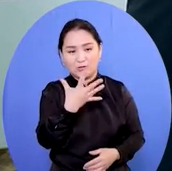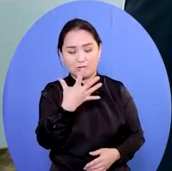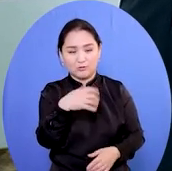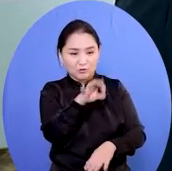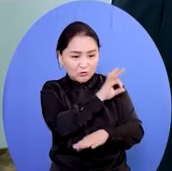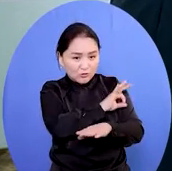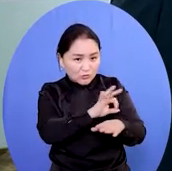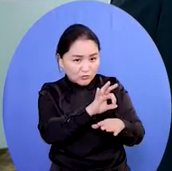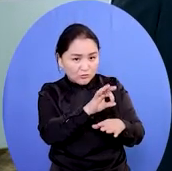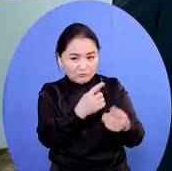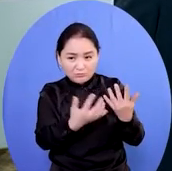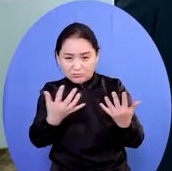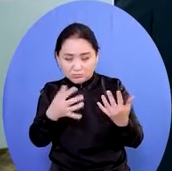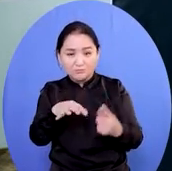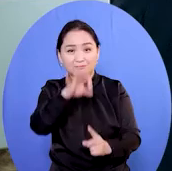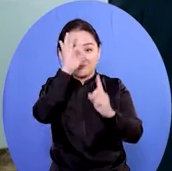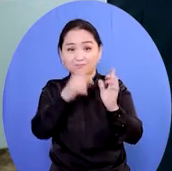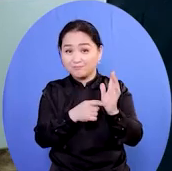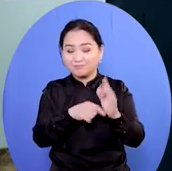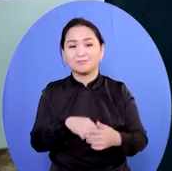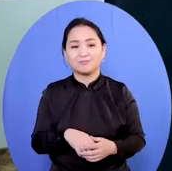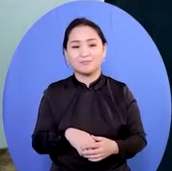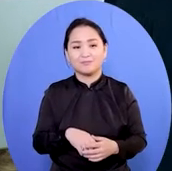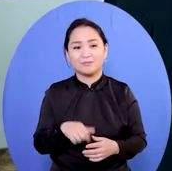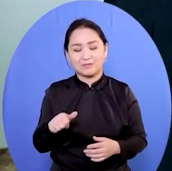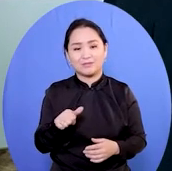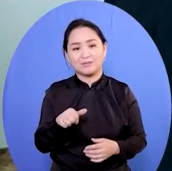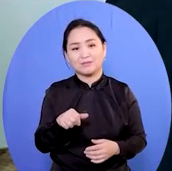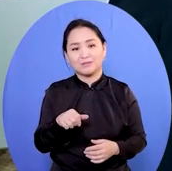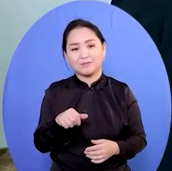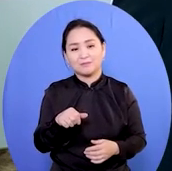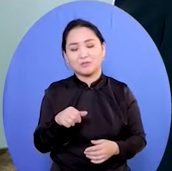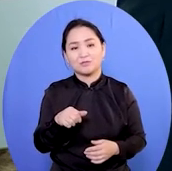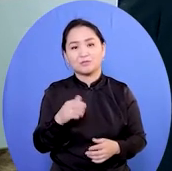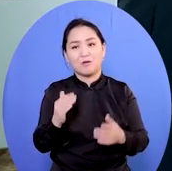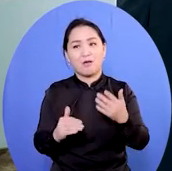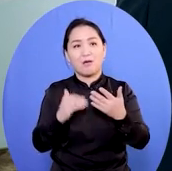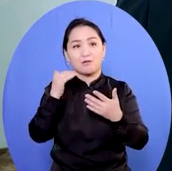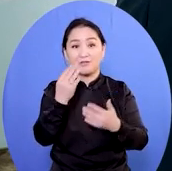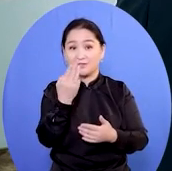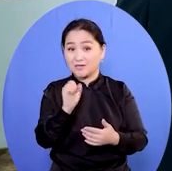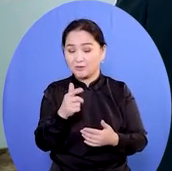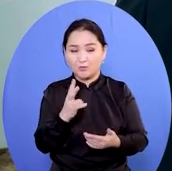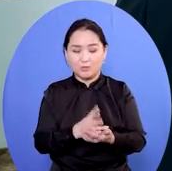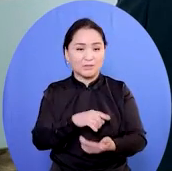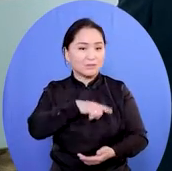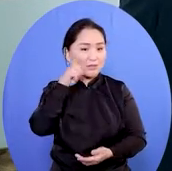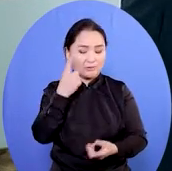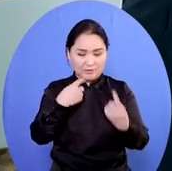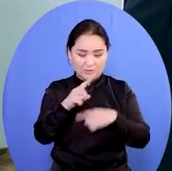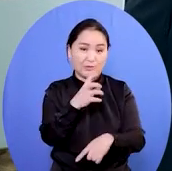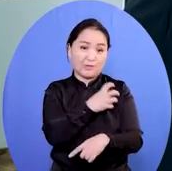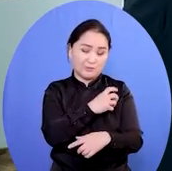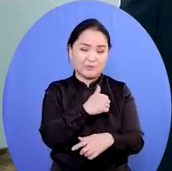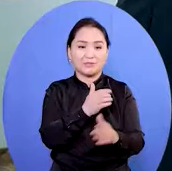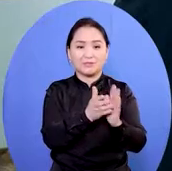төслөөс шалгаруулна гэдэг чинь бас өөрөө бас манай орон нутгийн тухайд бас л өндөр шалгуур болчихж байгаа. Тэгэхээр ер нь бол залуучууд мань их хариуцлагатай болж